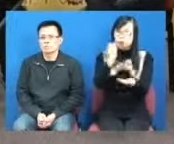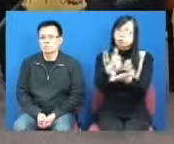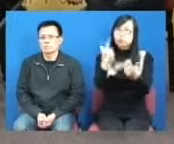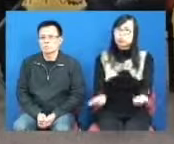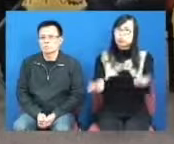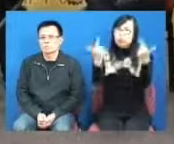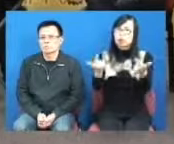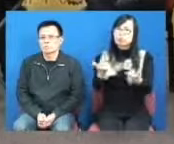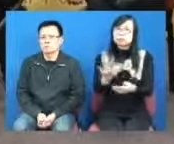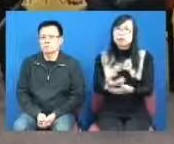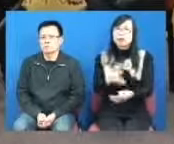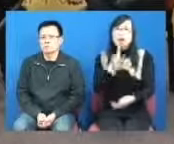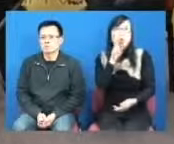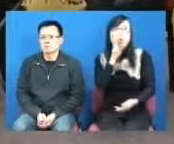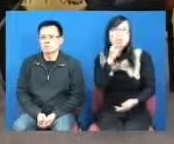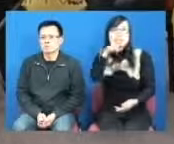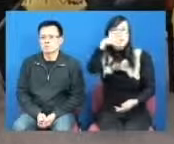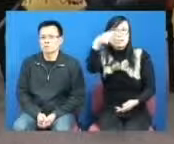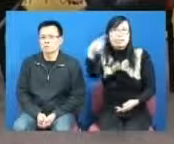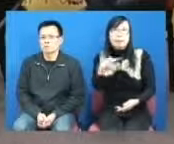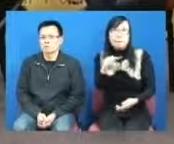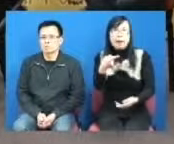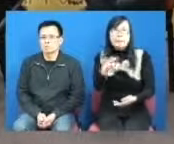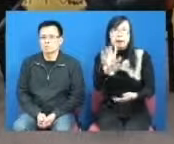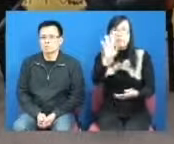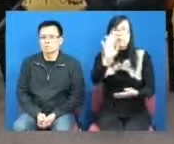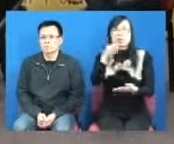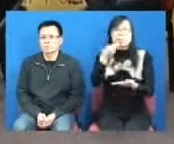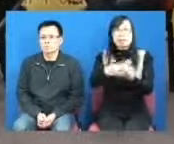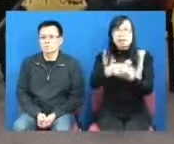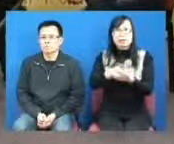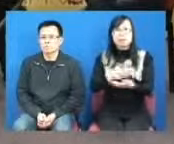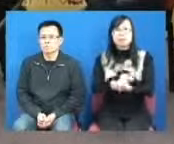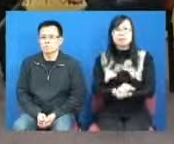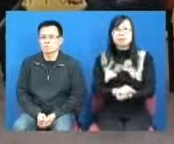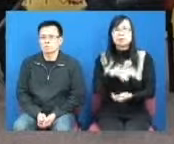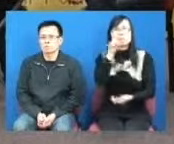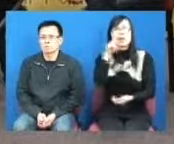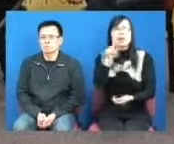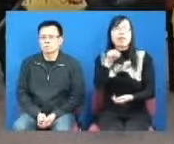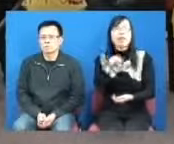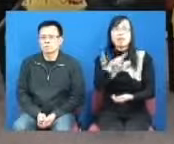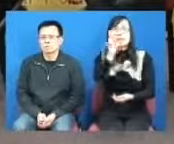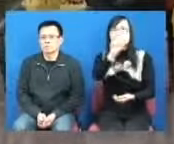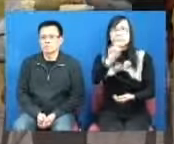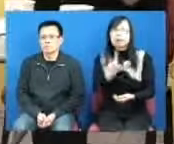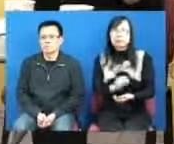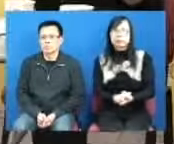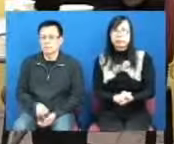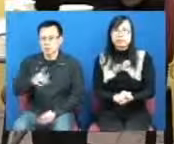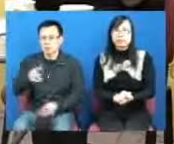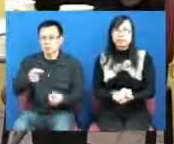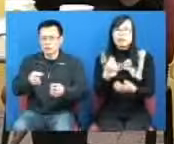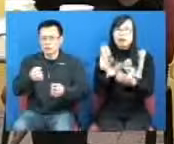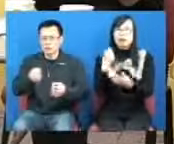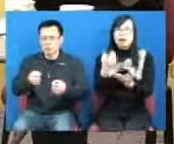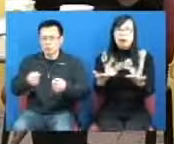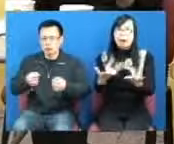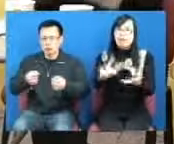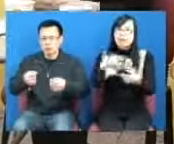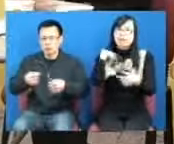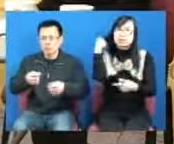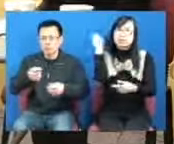例如你一萬元你買到一手那又怎樣呢即是即是抗到通脹呢即即是